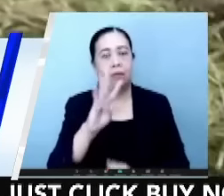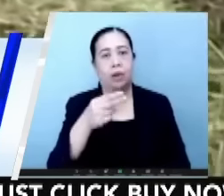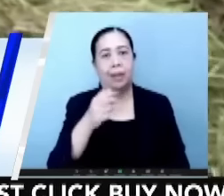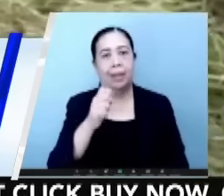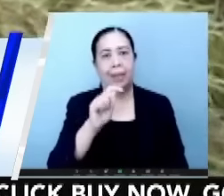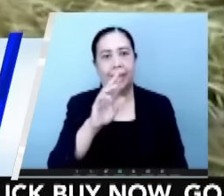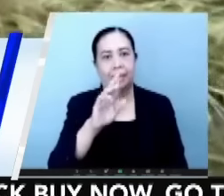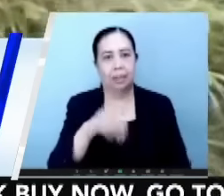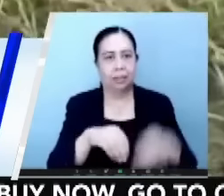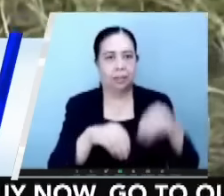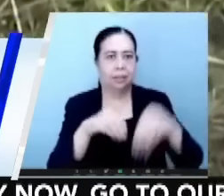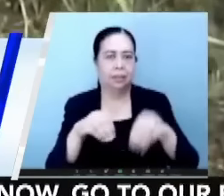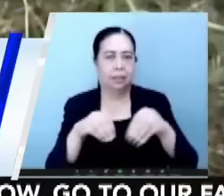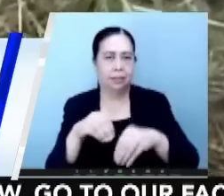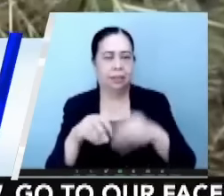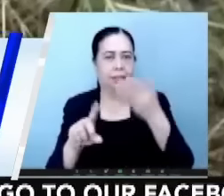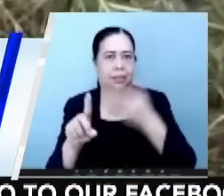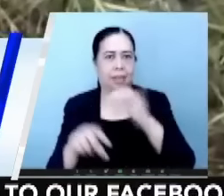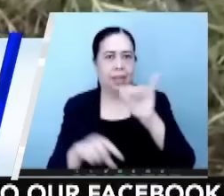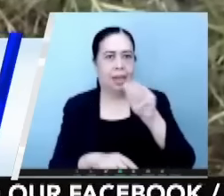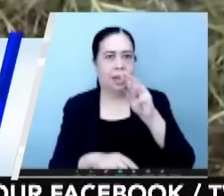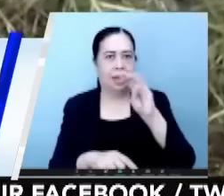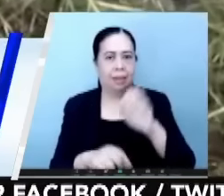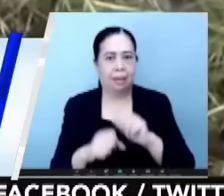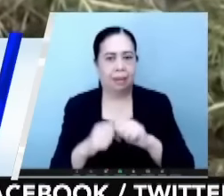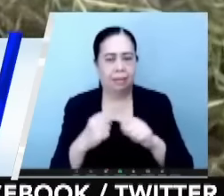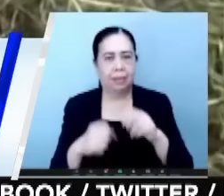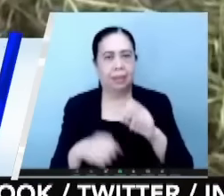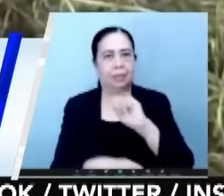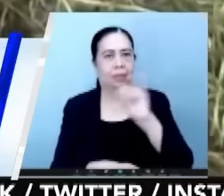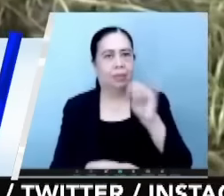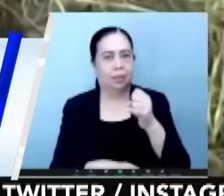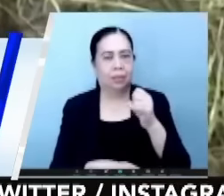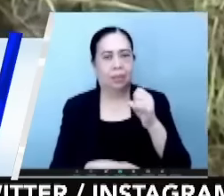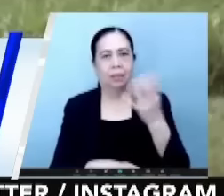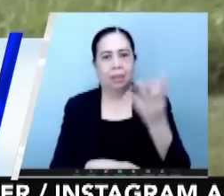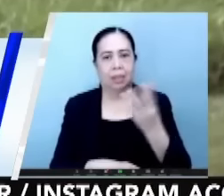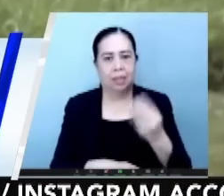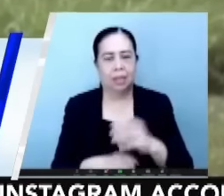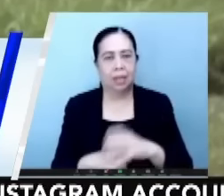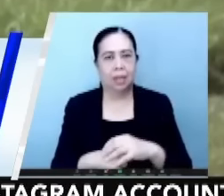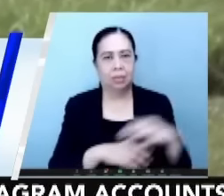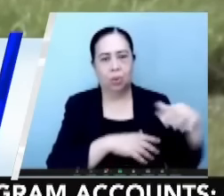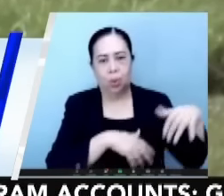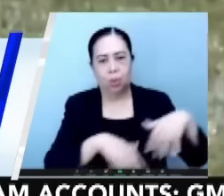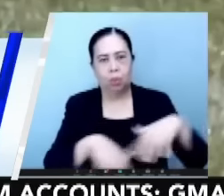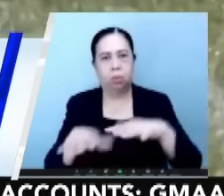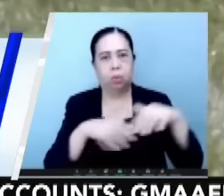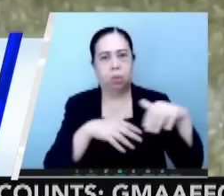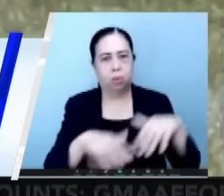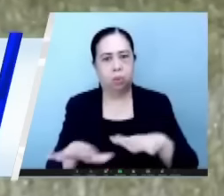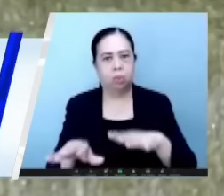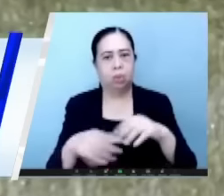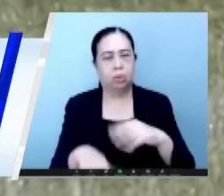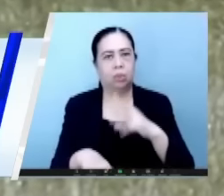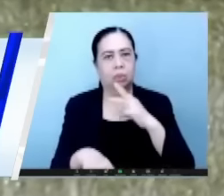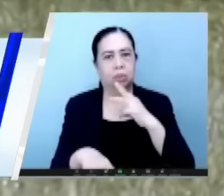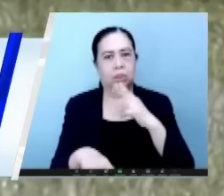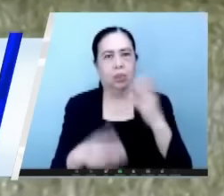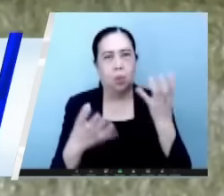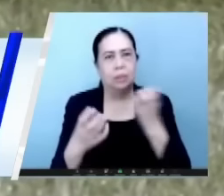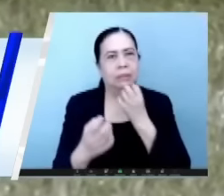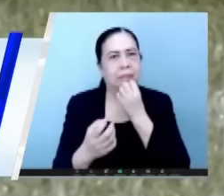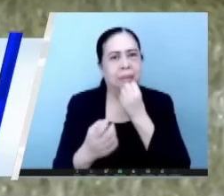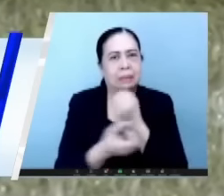ni Mang Jaime sa barangay Balagbag, San Juan, Batangas. Pinaaagos na lang niya ang tubig sa palayan para maisalba pa ang mga tanim